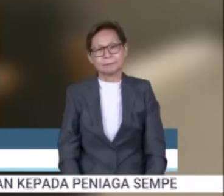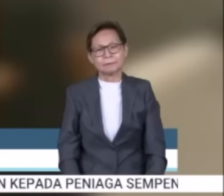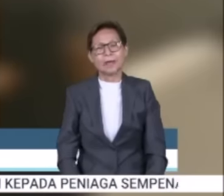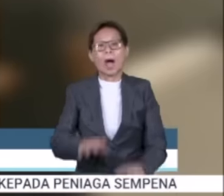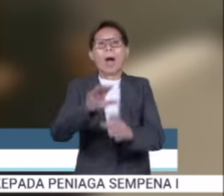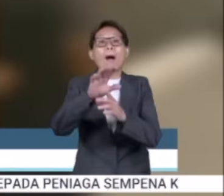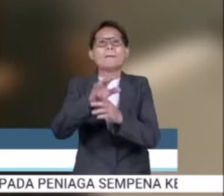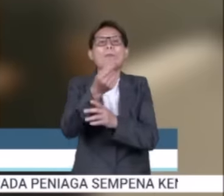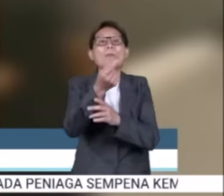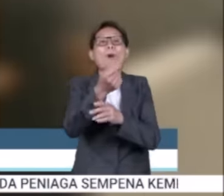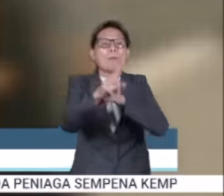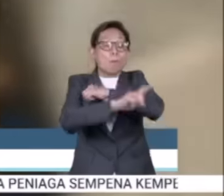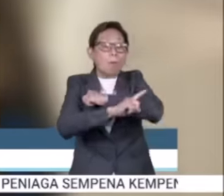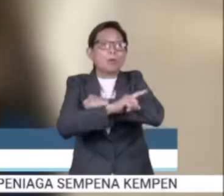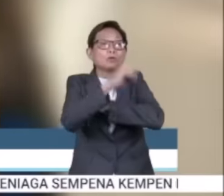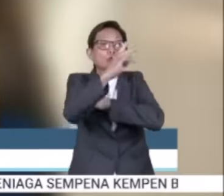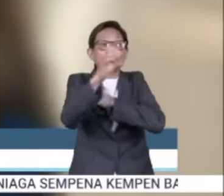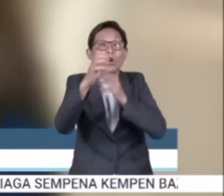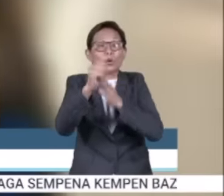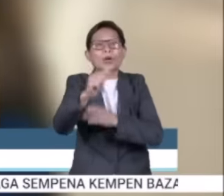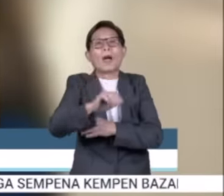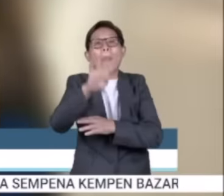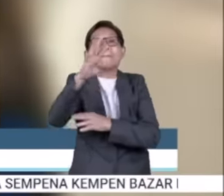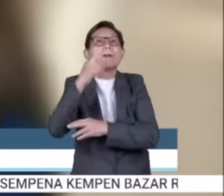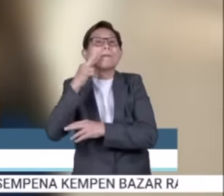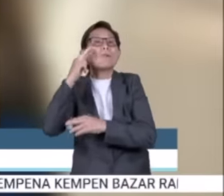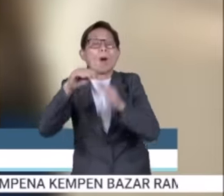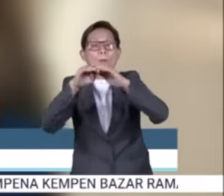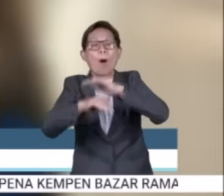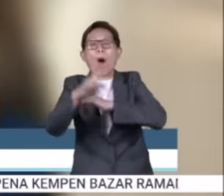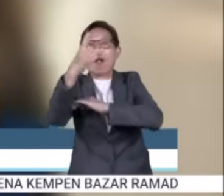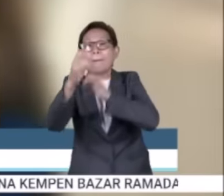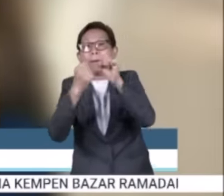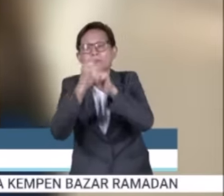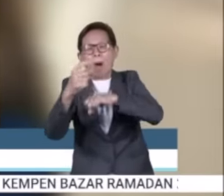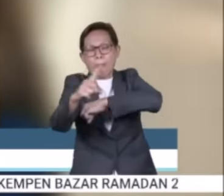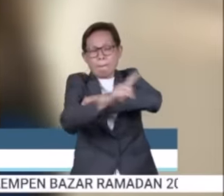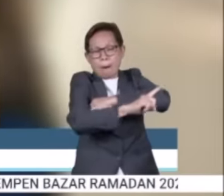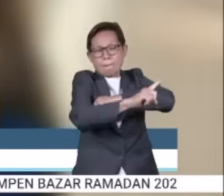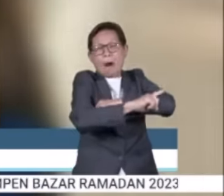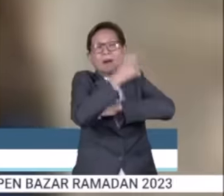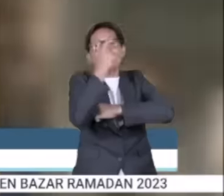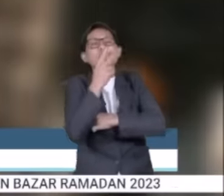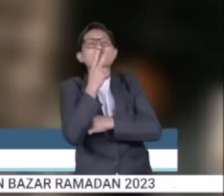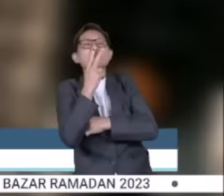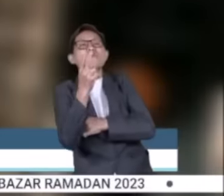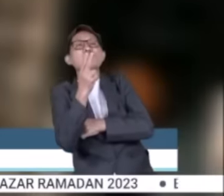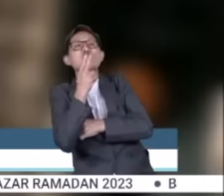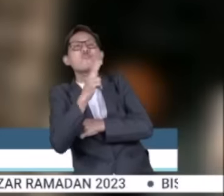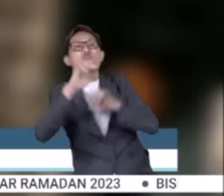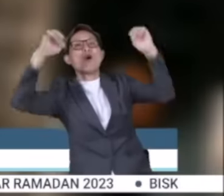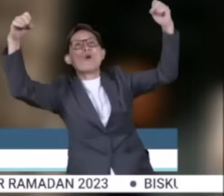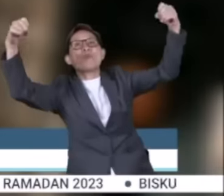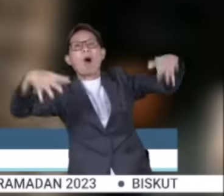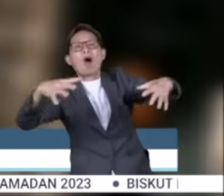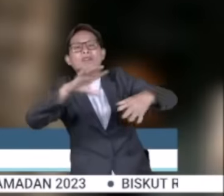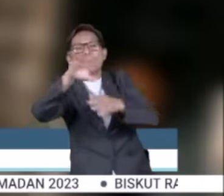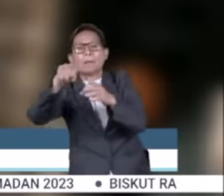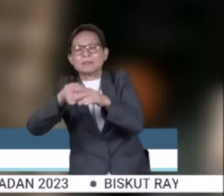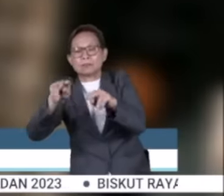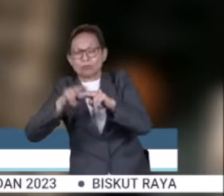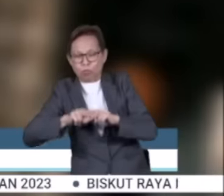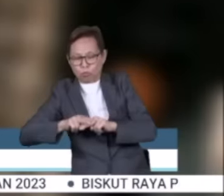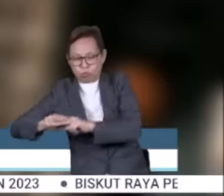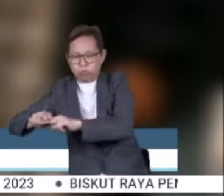Ia melibatkan nilai kompaun RM700, 4 remaja bawah 18 tahun antara yang dikompaun kerana merokok di perkarangan stadium termasuk di tempat